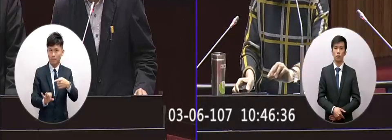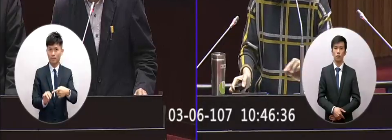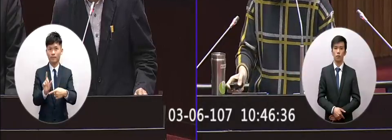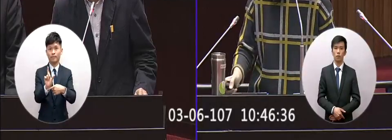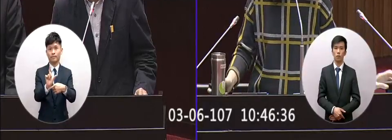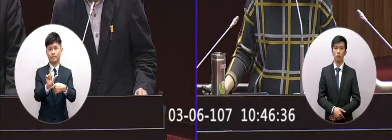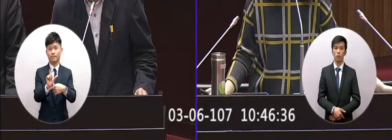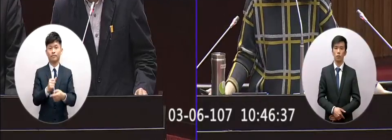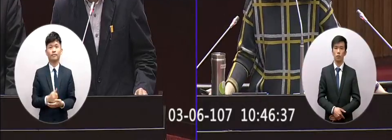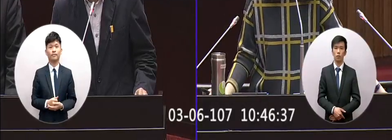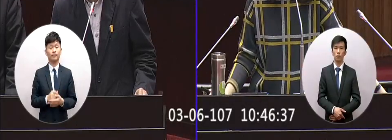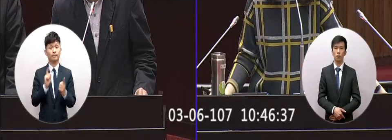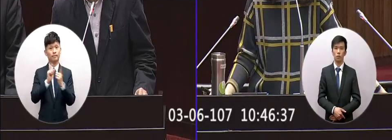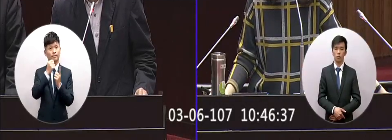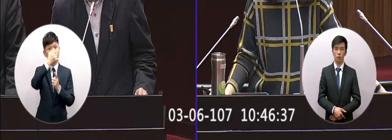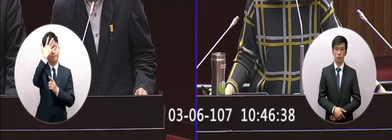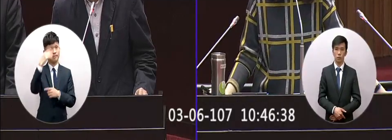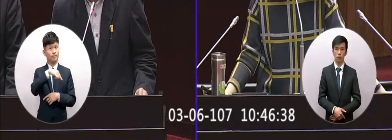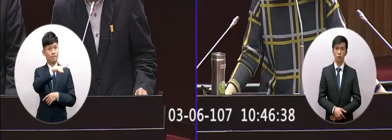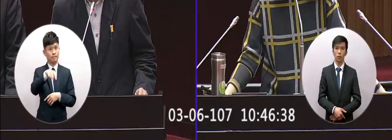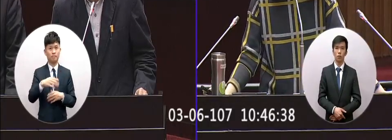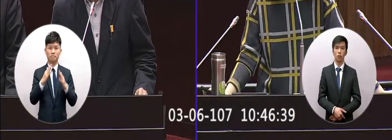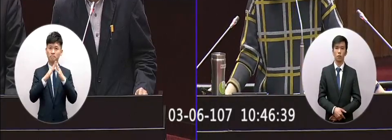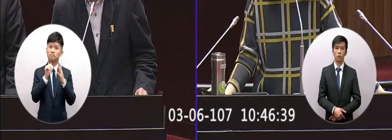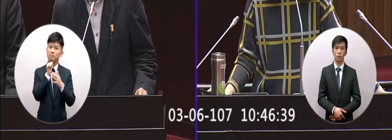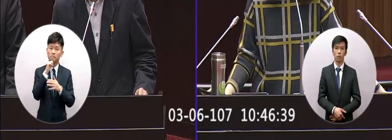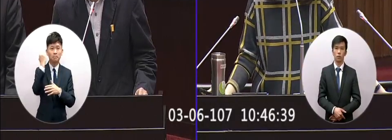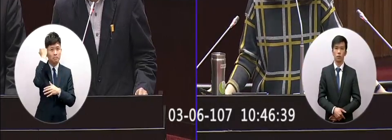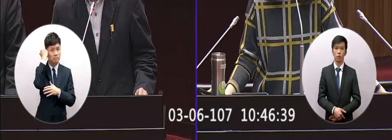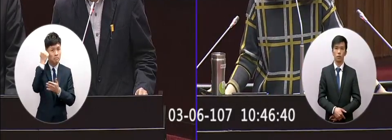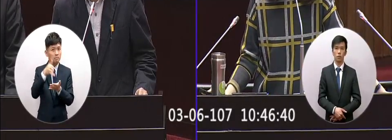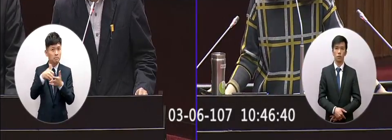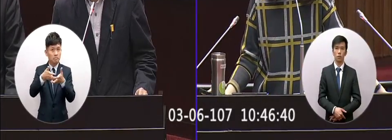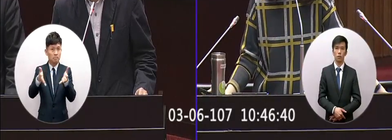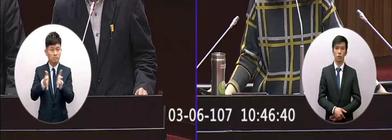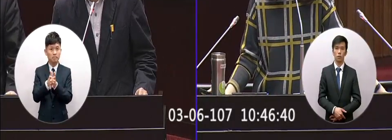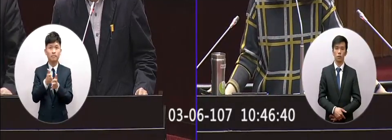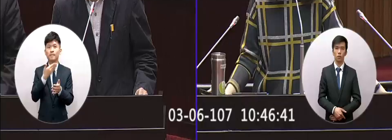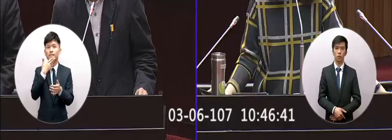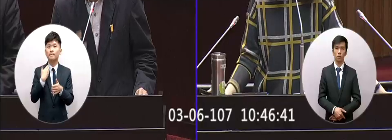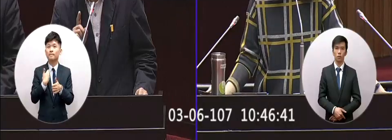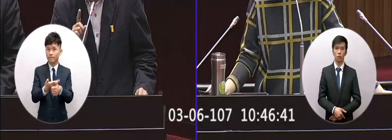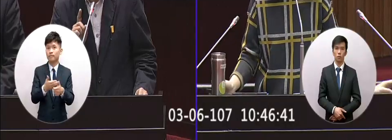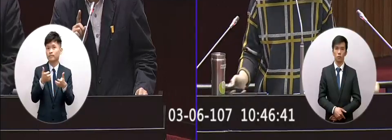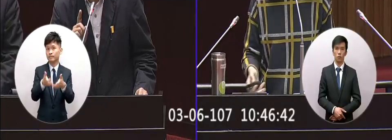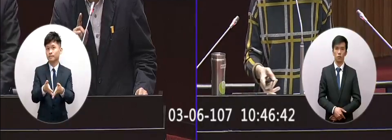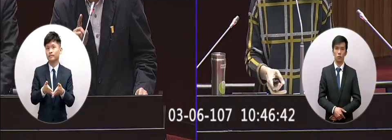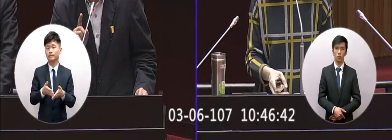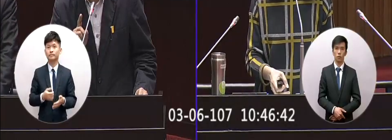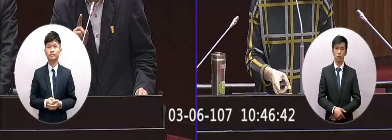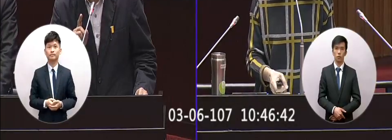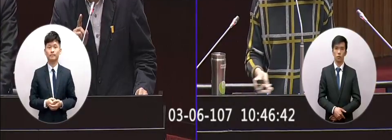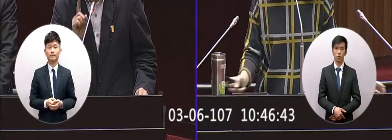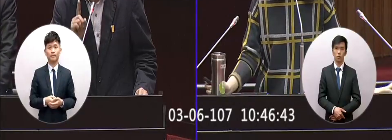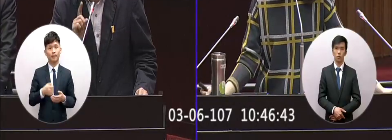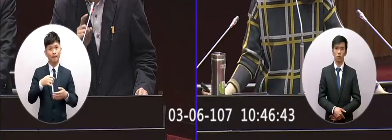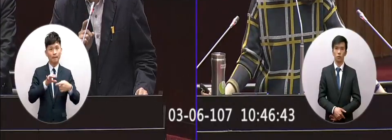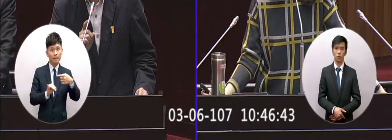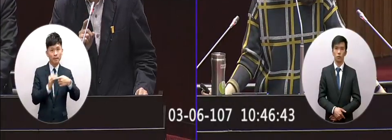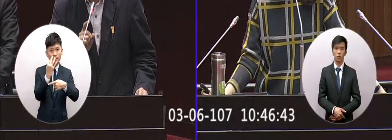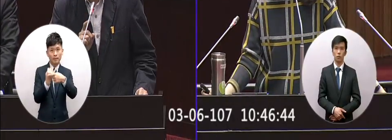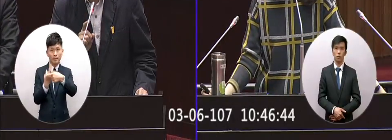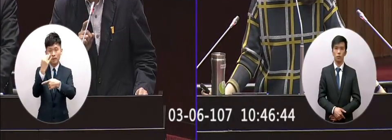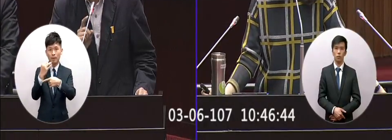对青年人而言，对需求弱势的而言是非常重要的一个措施。那的确我们的比例不